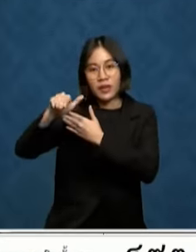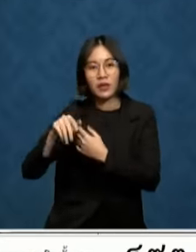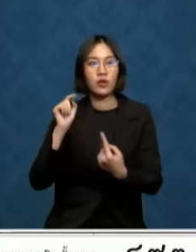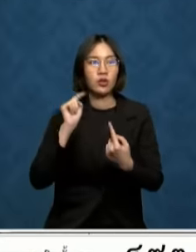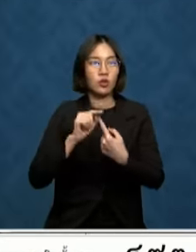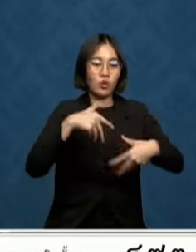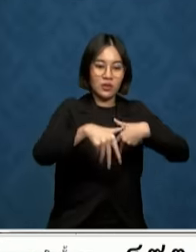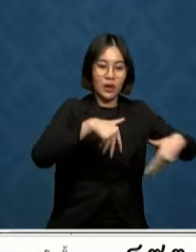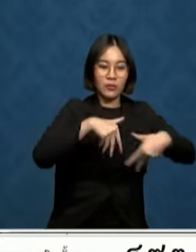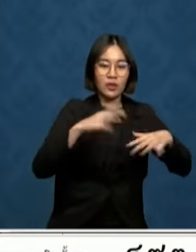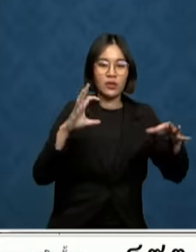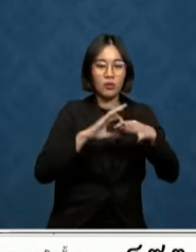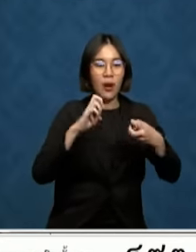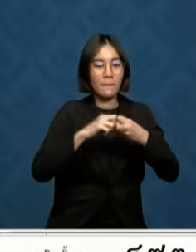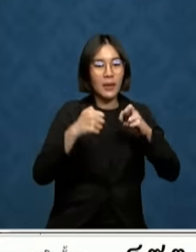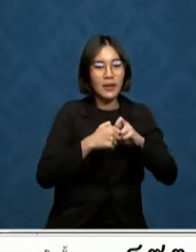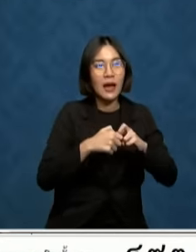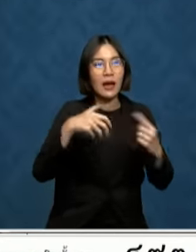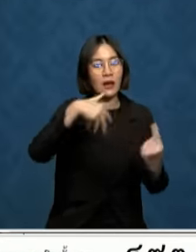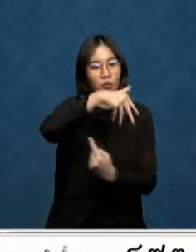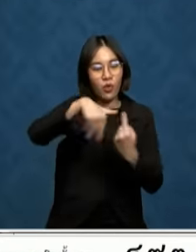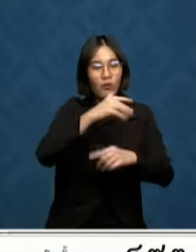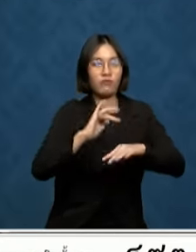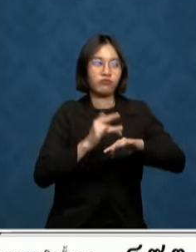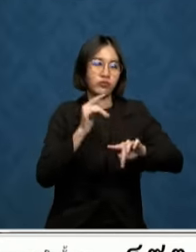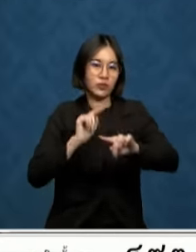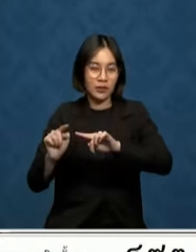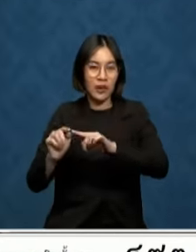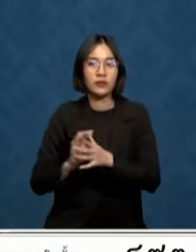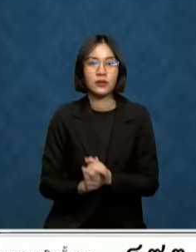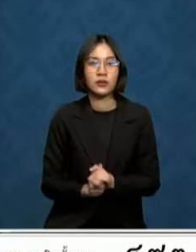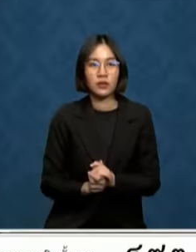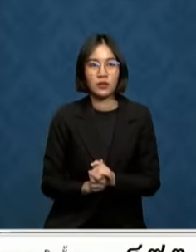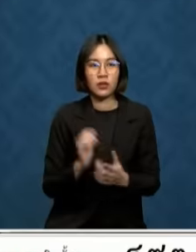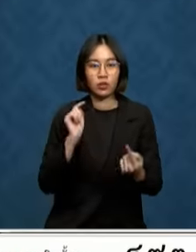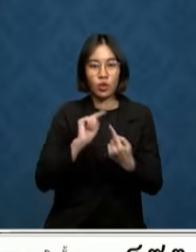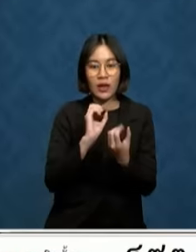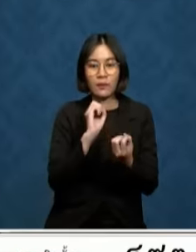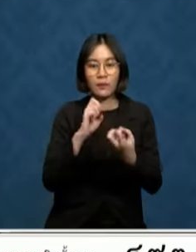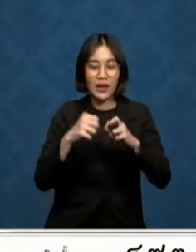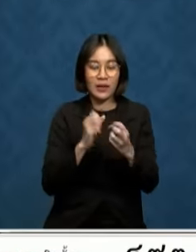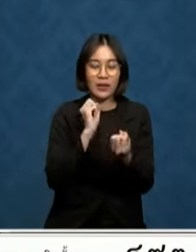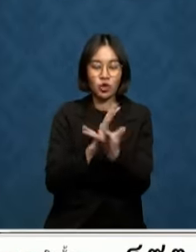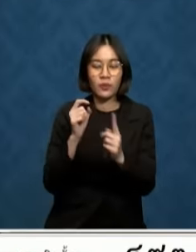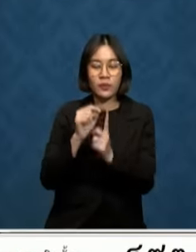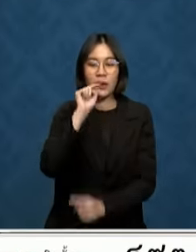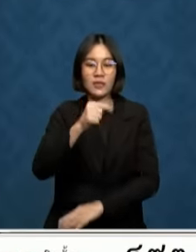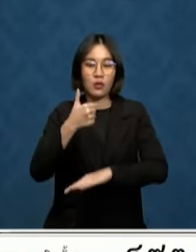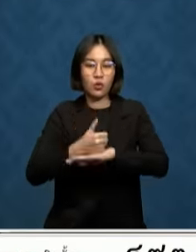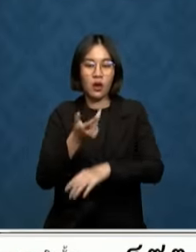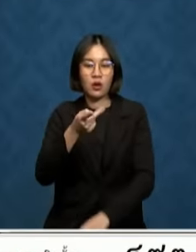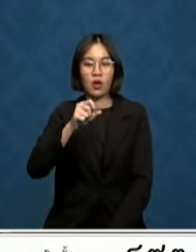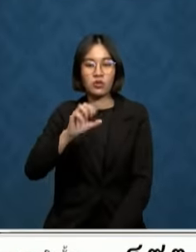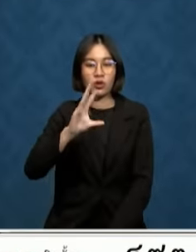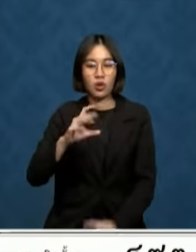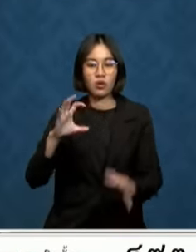ดีต่ชาวบานในประเดนปัหาสัพยากรธรรมชาิและสงแดล้อมตลอดจนไปถึงผลกระทบจากคำสงหัวหนาค.ส.ช.ต่อบ